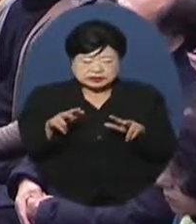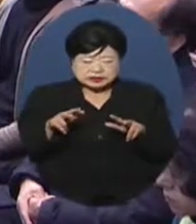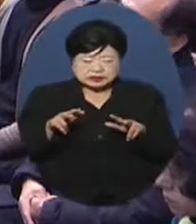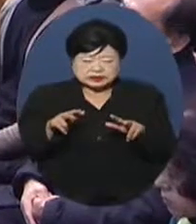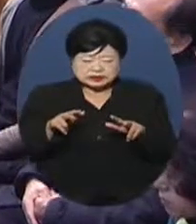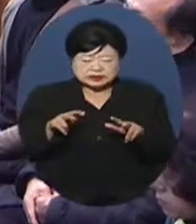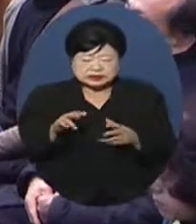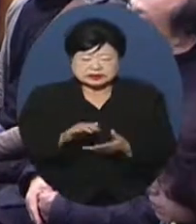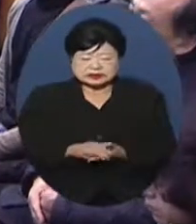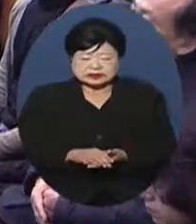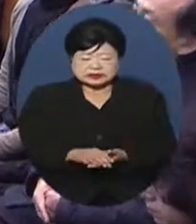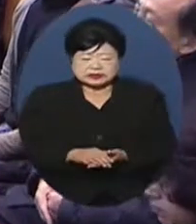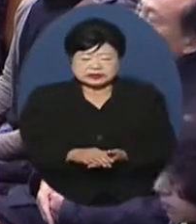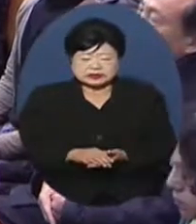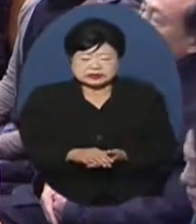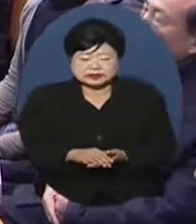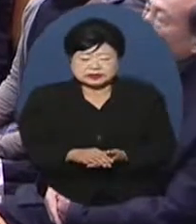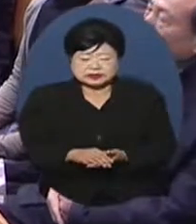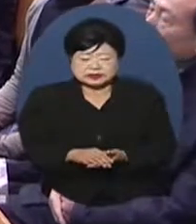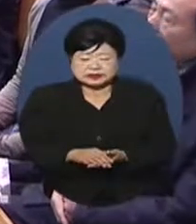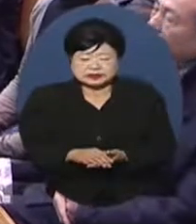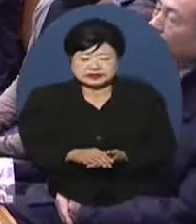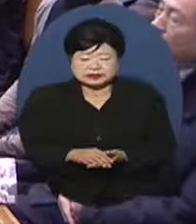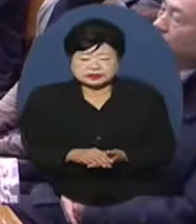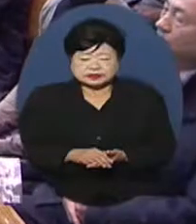있는 얘는 어떻게 다음날 줘야 될